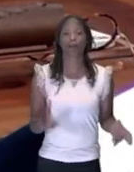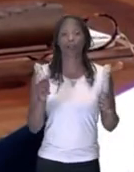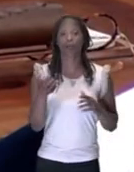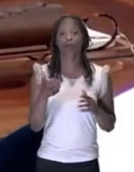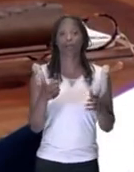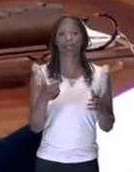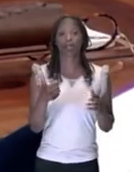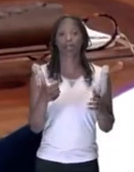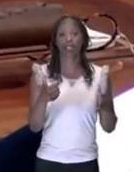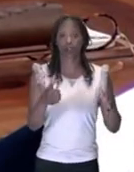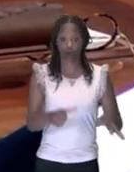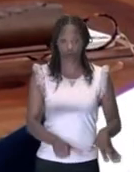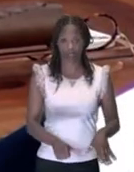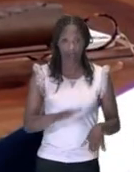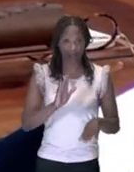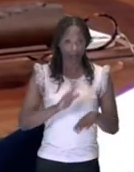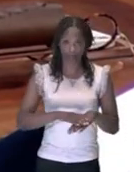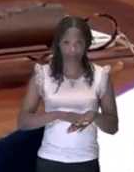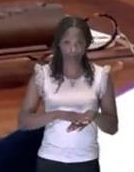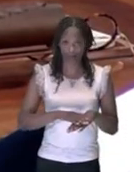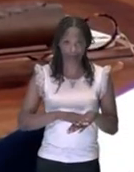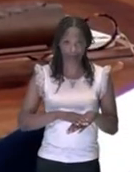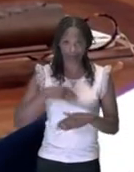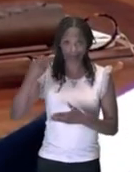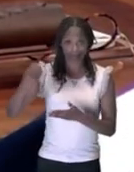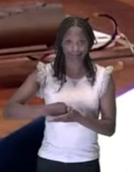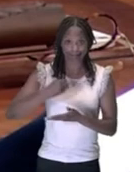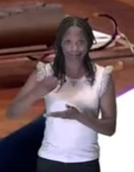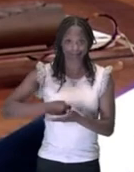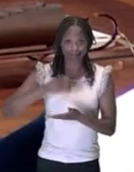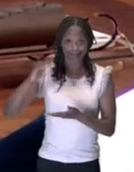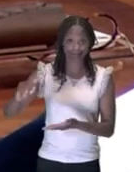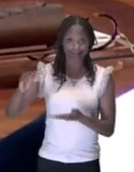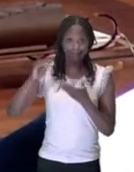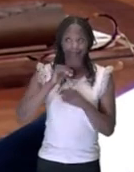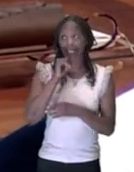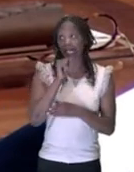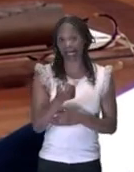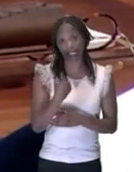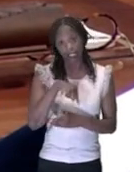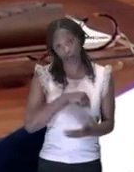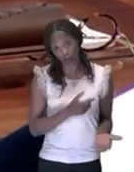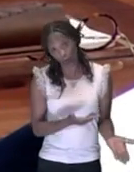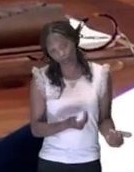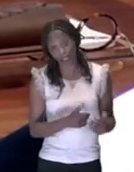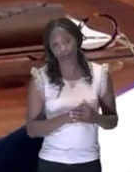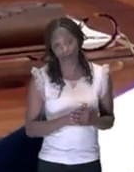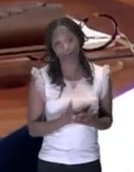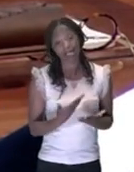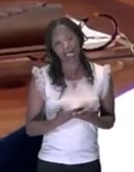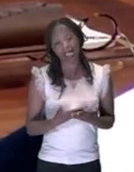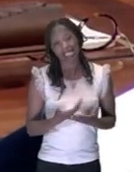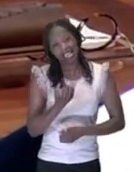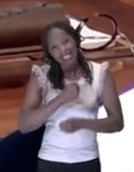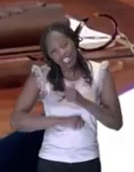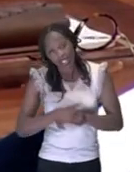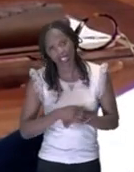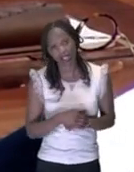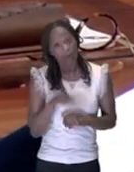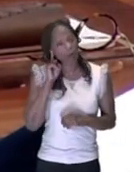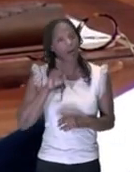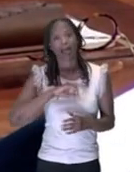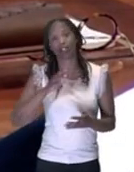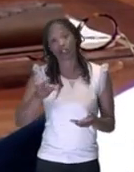on est toujours en attente de ces éléments-là. Et c'est embêtant parce que c'est ce qui nous permet aussi quand même d'être, je dirais, d'avoir une plus